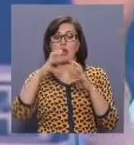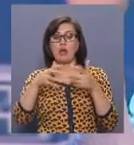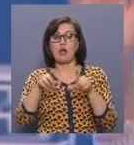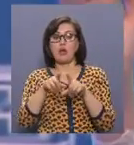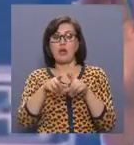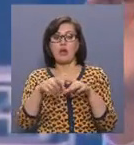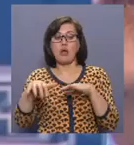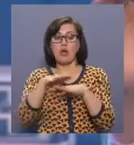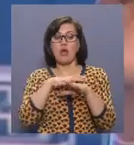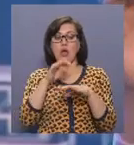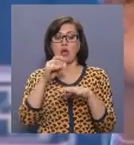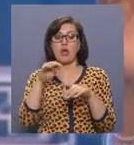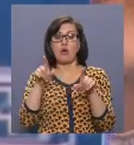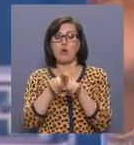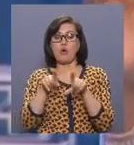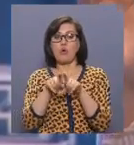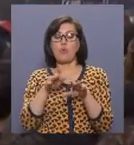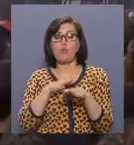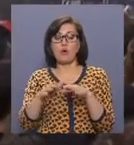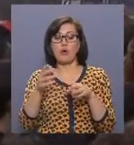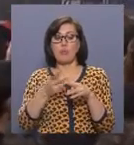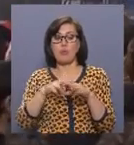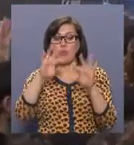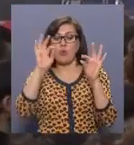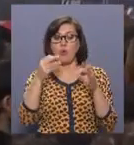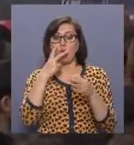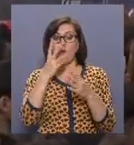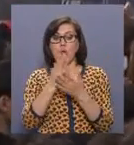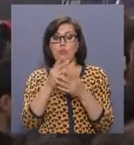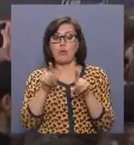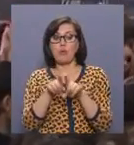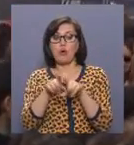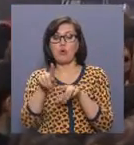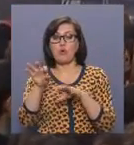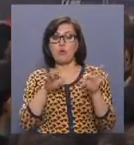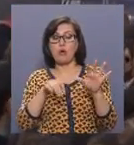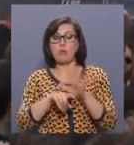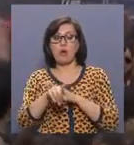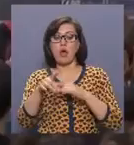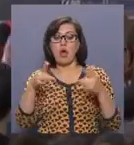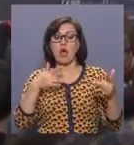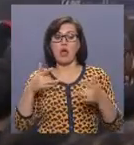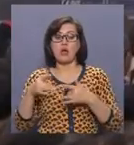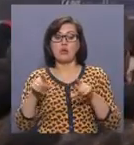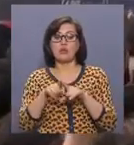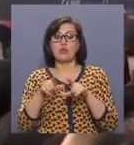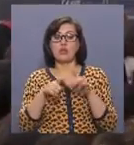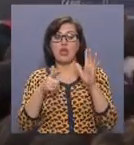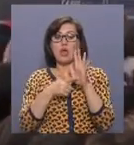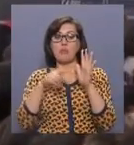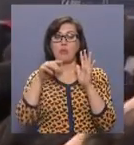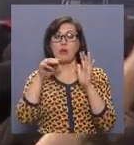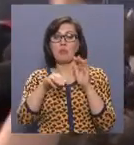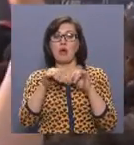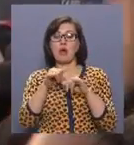аймағынан жиналған этно ұжымдар мен орындаушылар өнер көрсеткен болатын. Жоба басталғалы концерттерді 70 мың